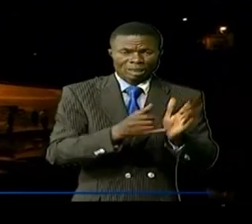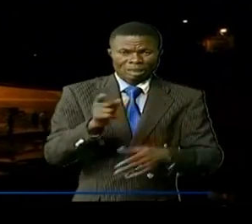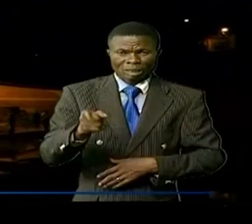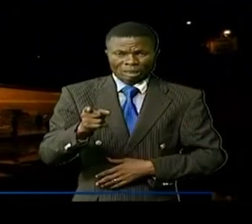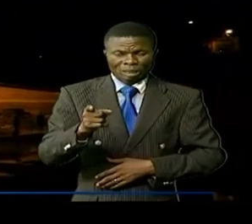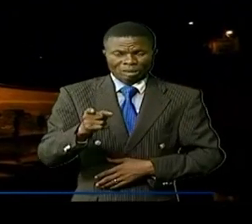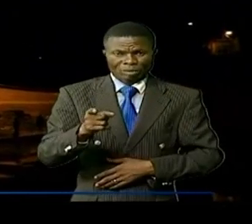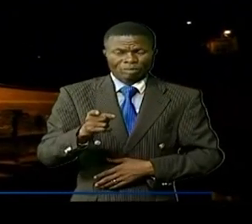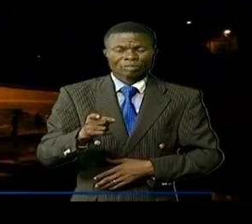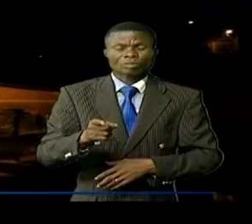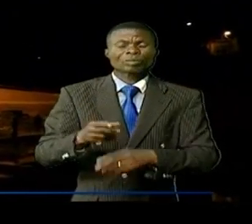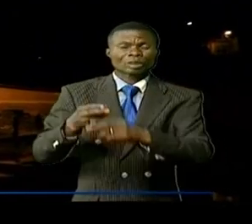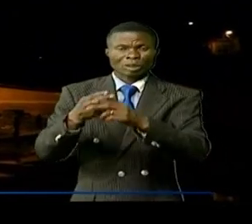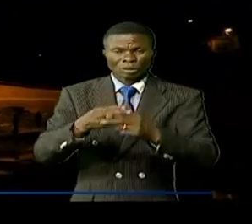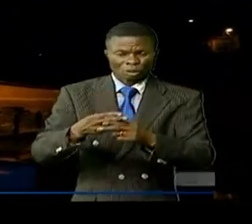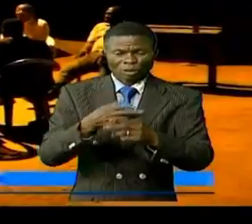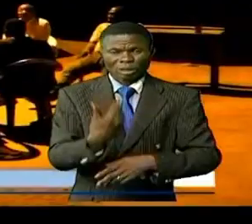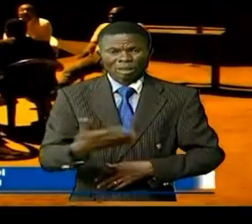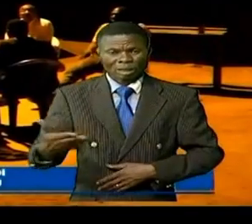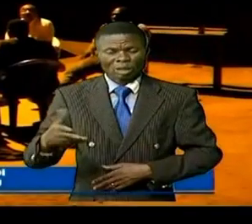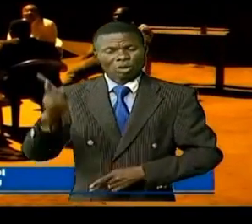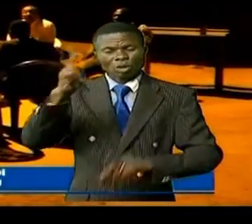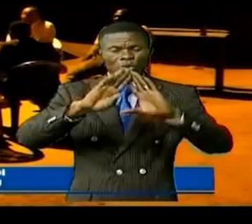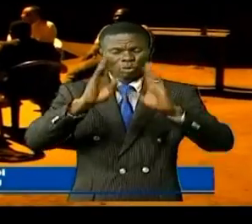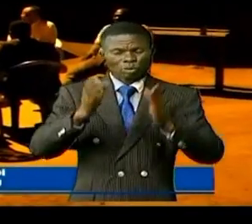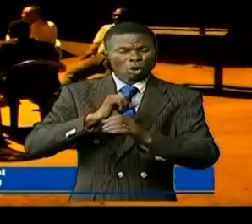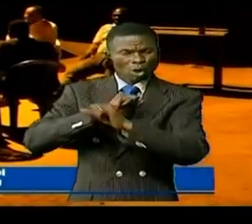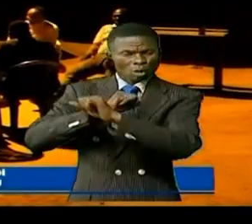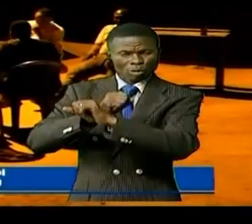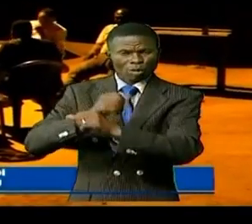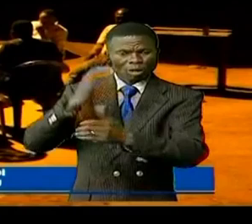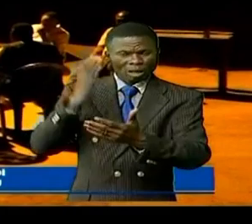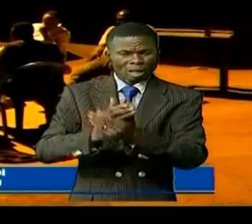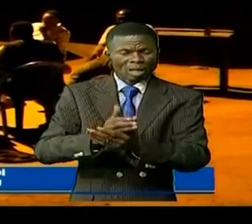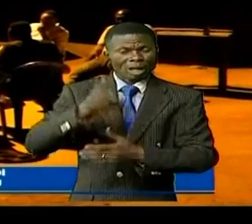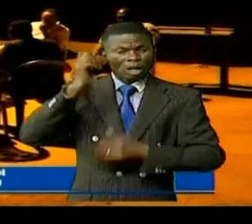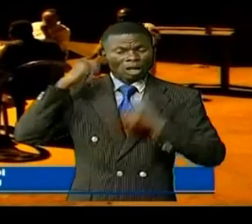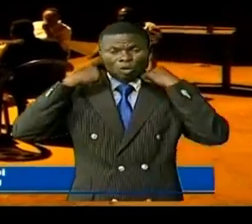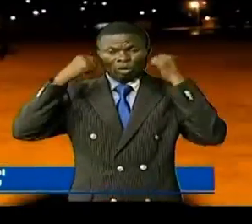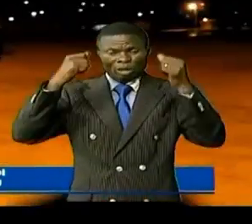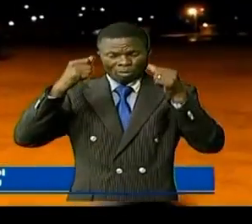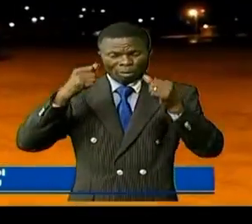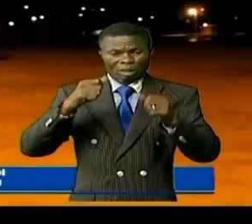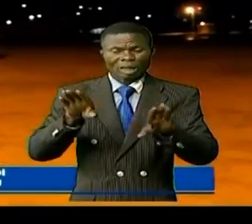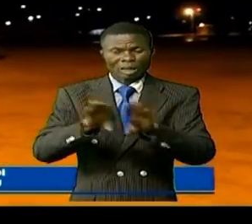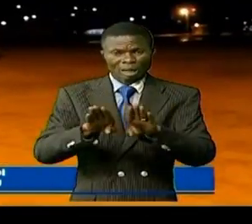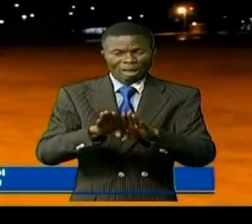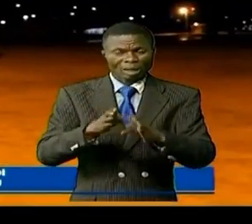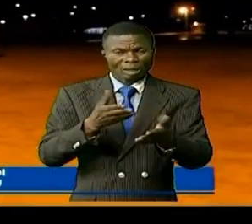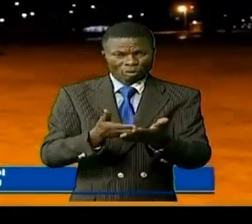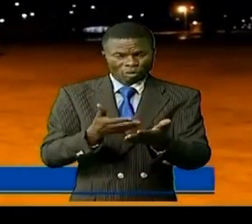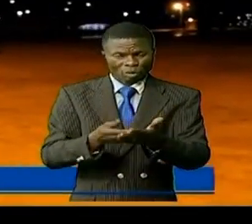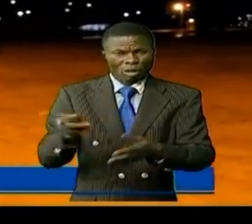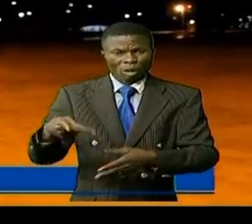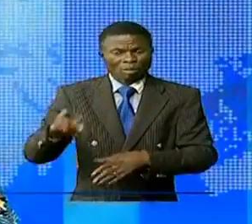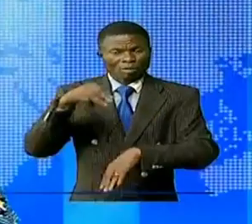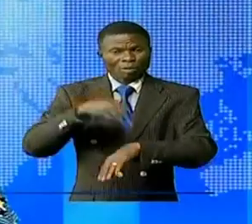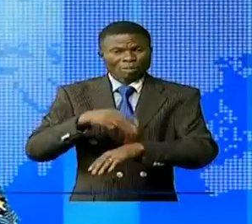boosté la sécurisation des biens et de la population en combattant la délinquance, surtout juvénile, dans ces coins de la ville portuaire de